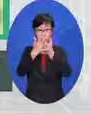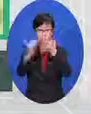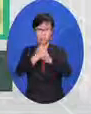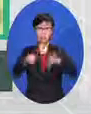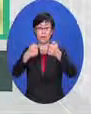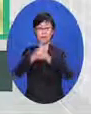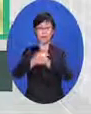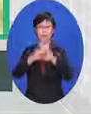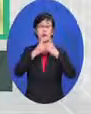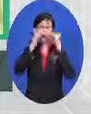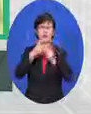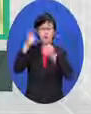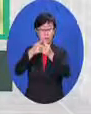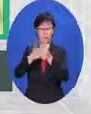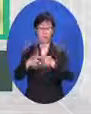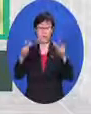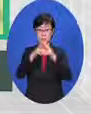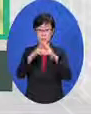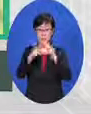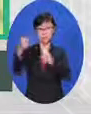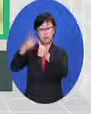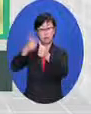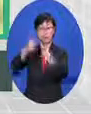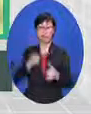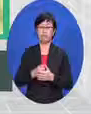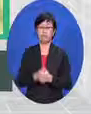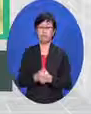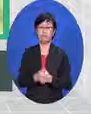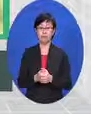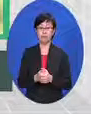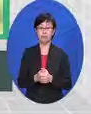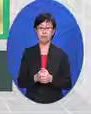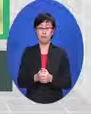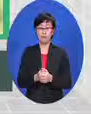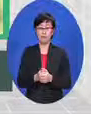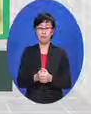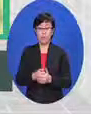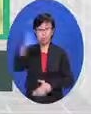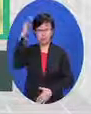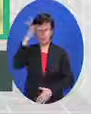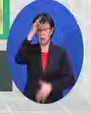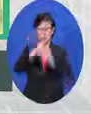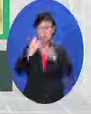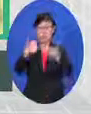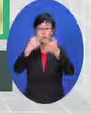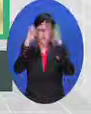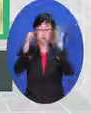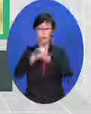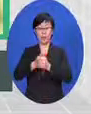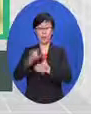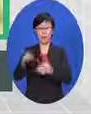천안시청 검도팀이 해남군 땅끝기 동계 전국 실업검도대회에서 개인전 우승과 7인조 단체전